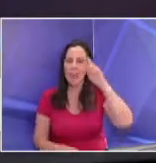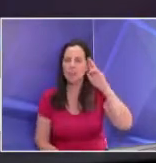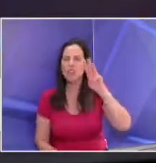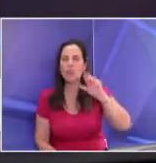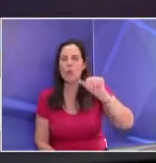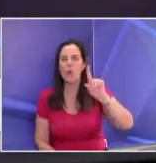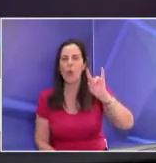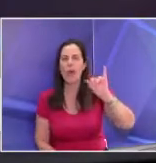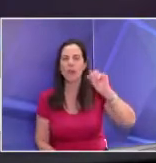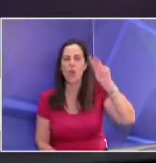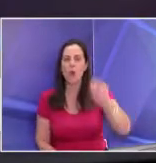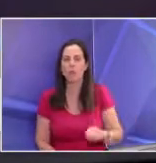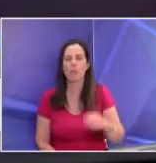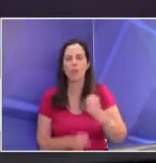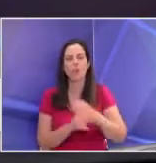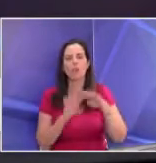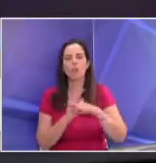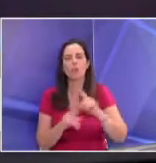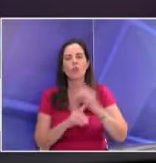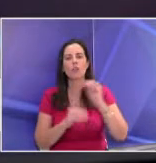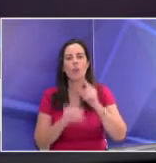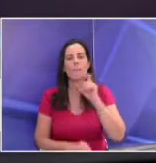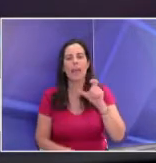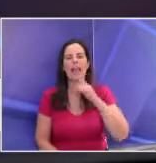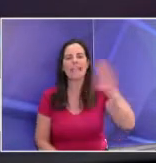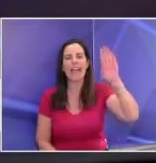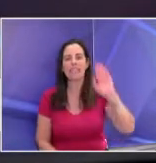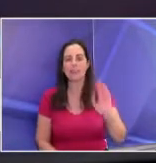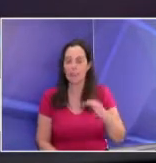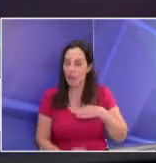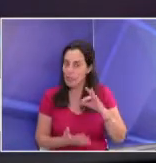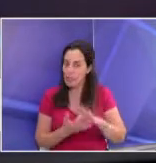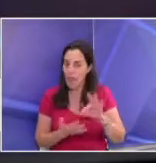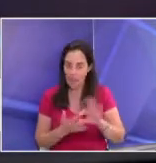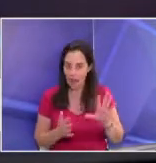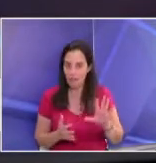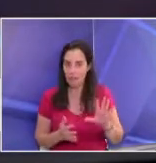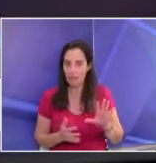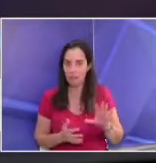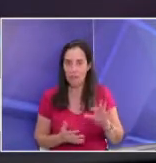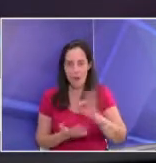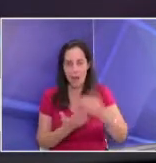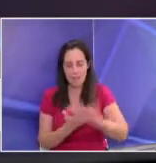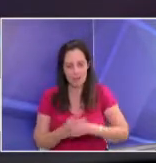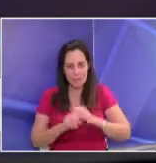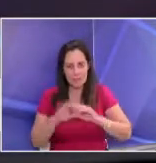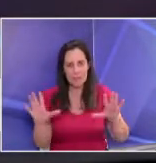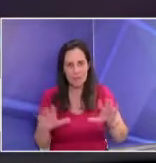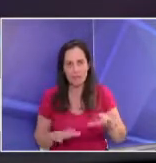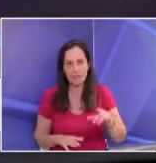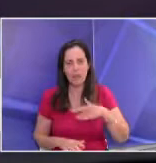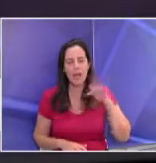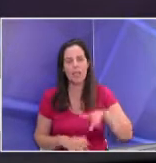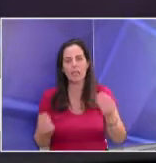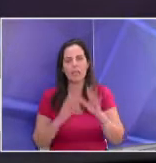כן. רצה לצאת חוק, להוציא חוק, שאסור להשתמש במילה נאצי בוויכוח. אני כתבתי באותו יום מאמר, פרסמתי אצלנו בעיתון,